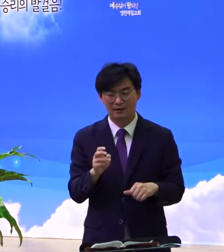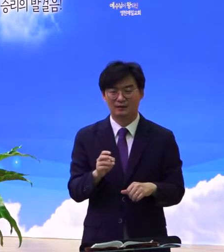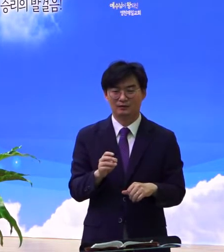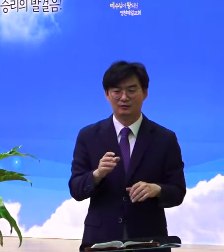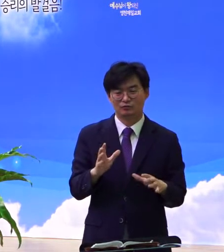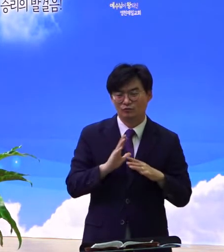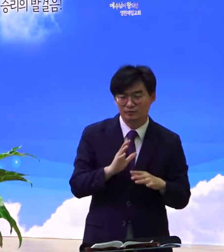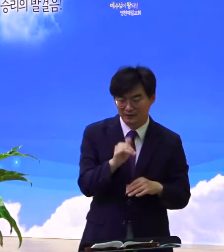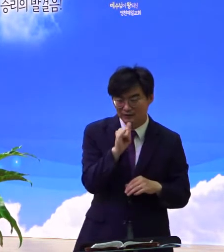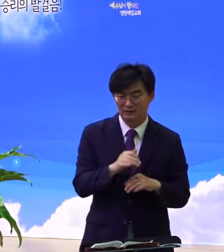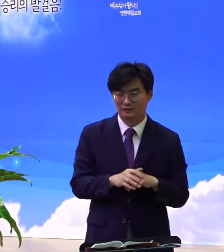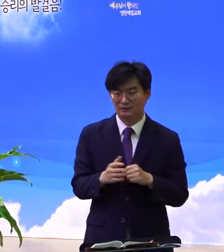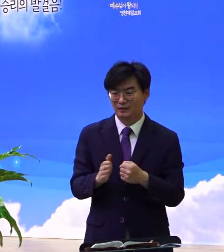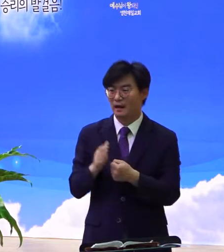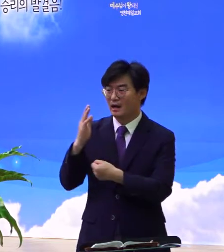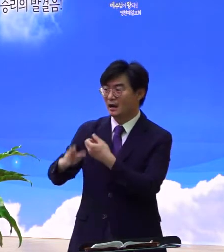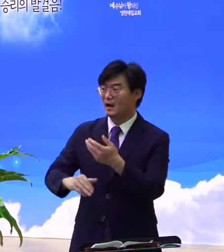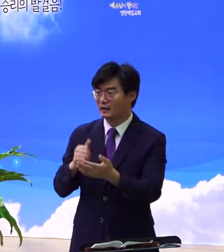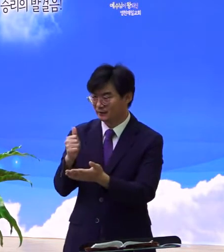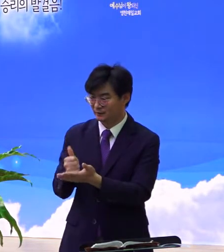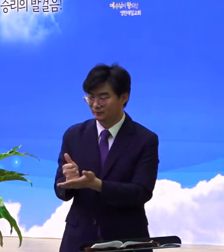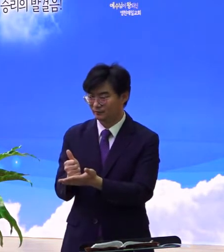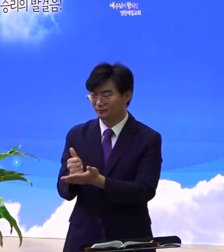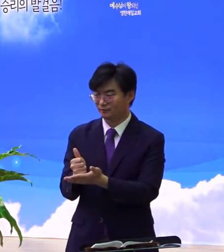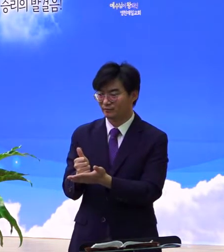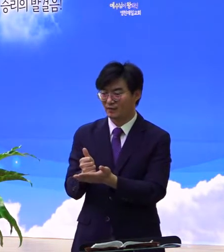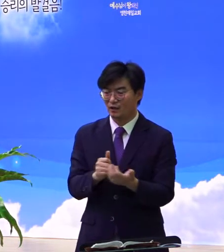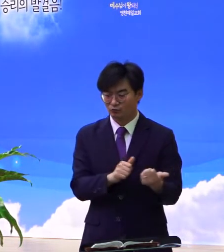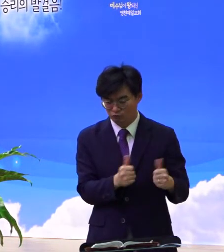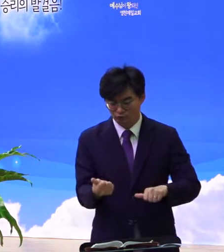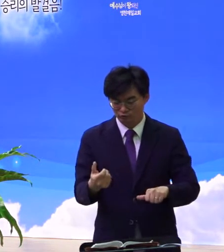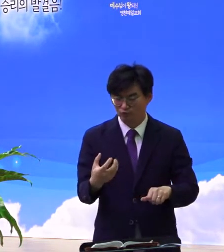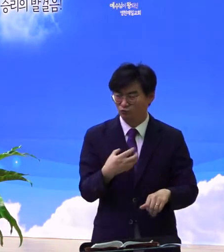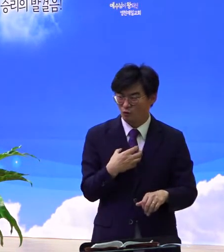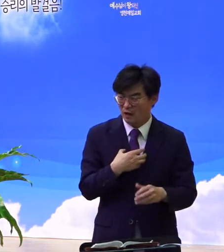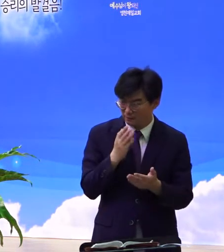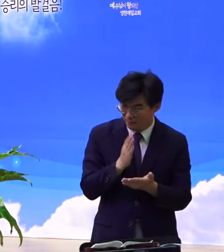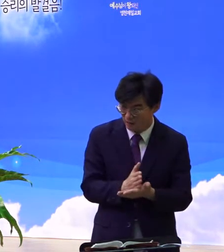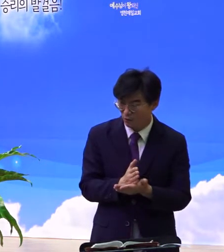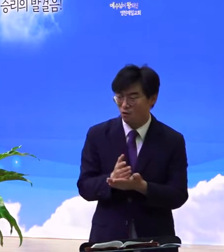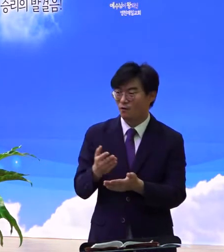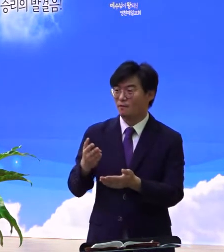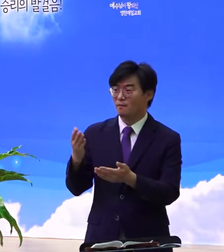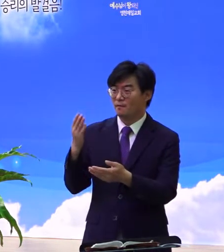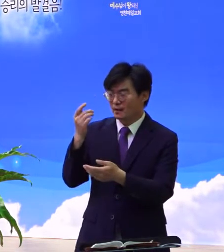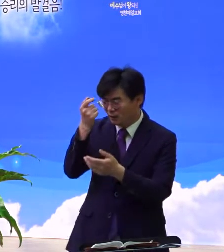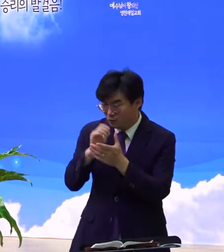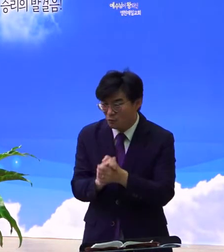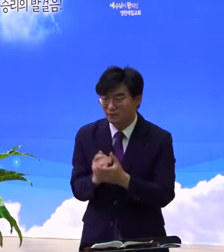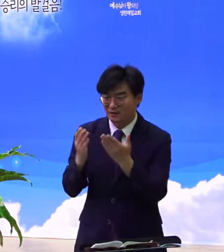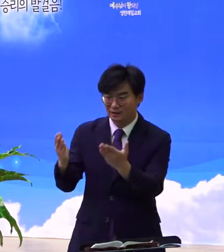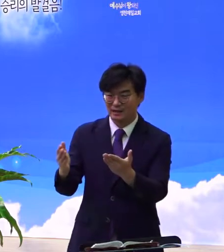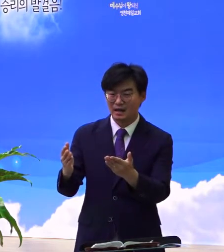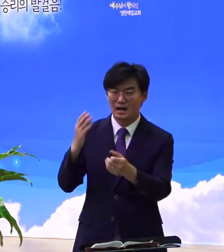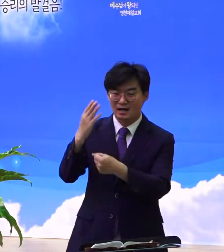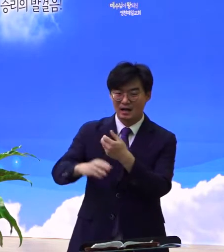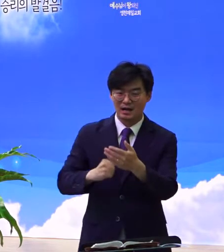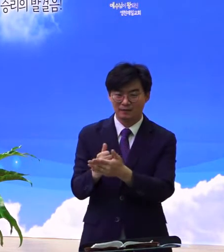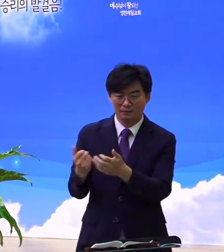생각하시고 내게 응답하셔서 내 눈을 밝혀주시옵소서. 그래서 하나님이 살아계시고 하나님